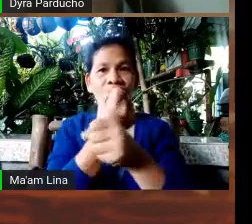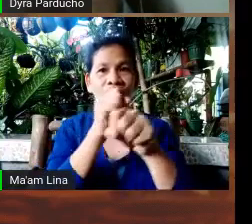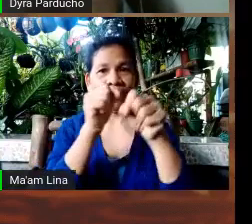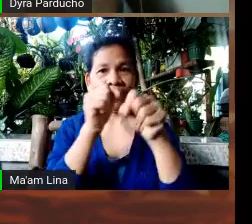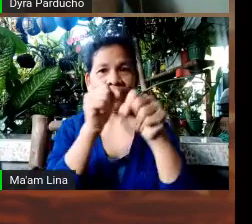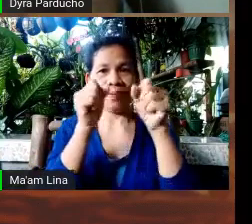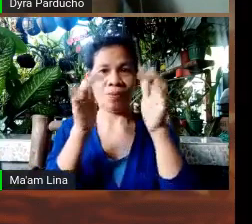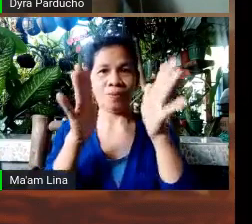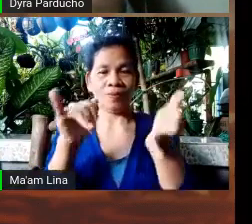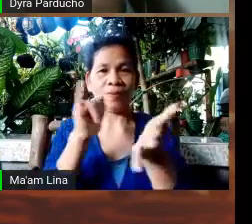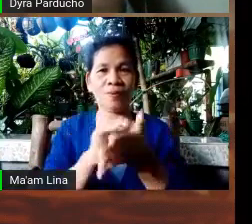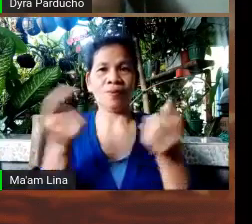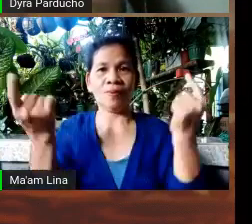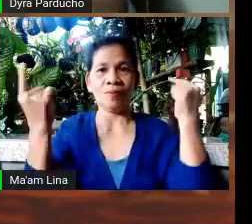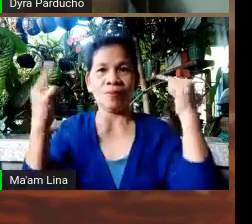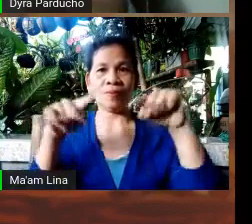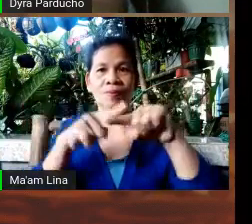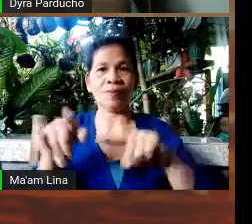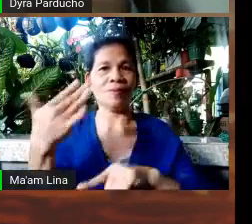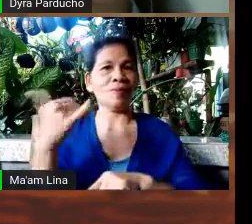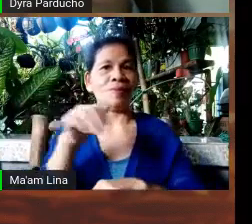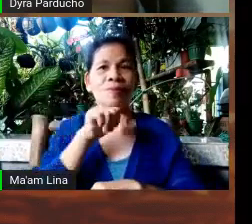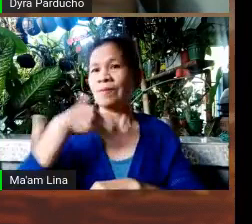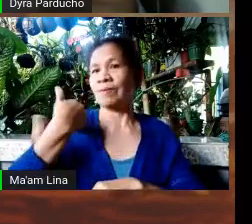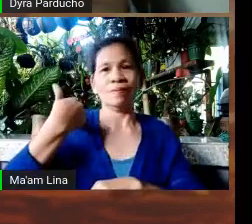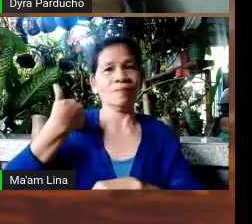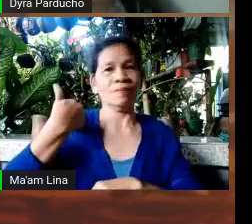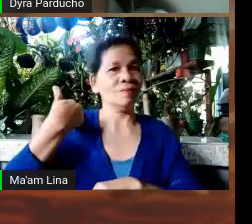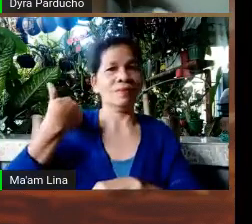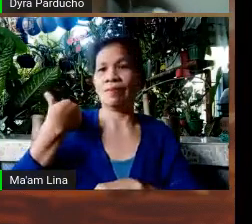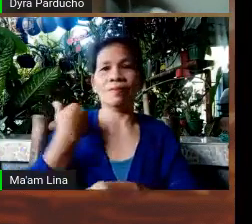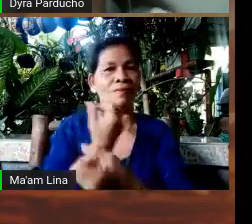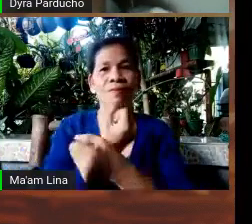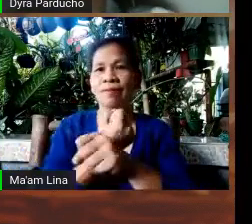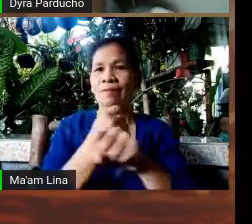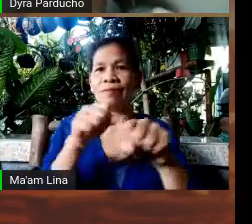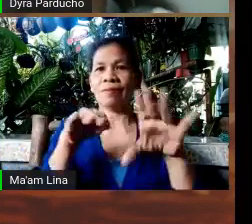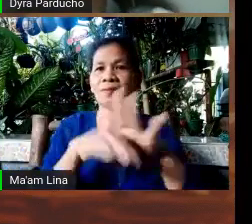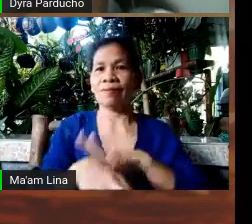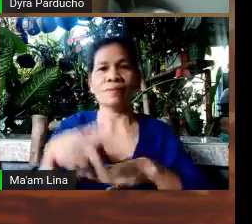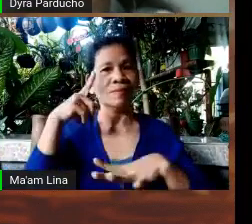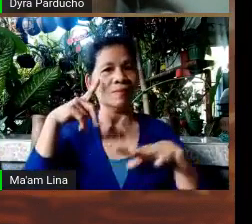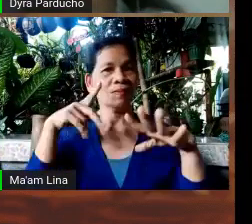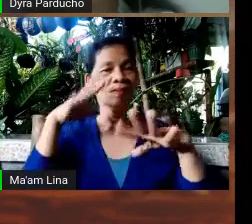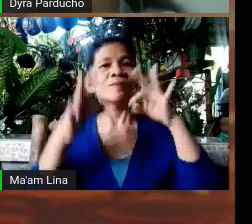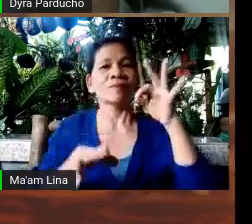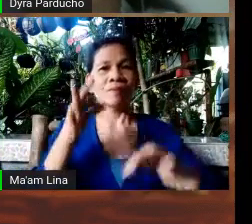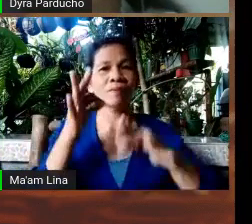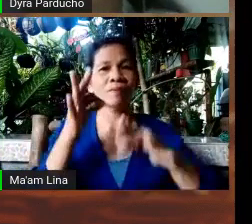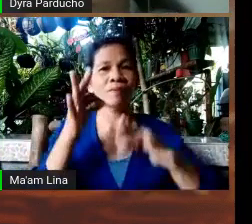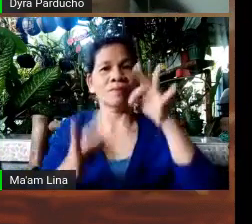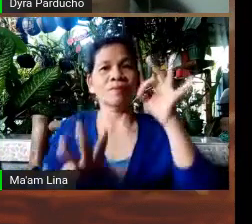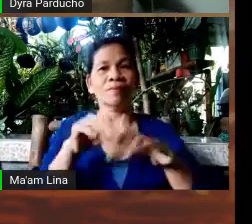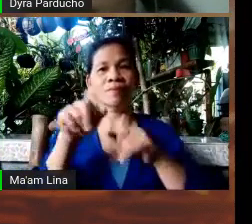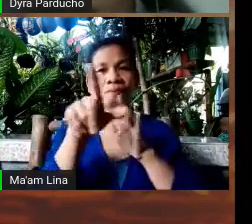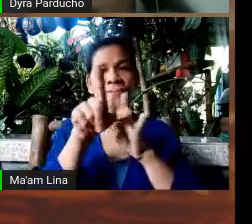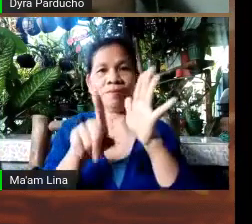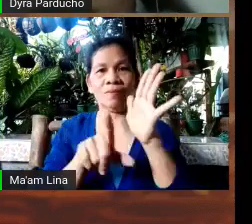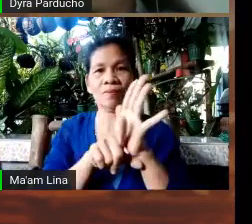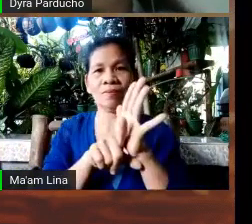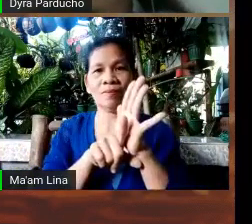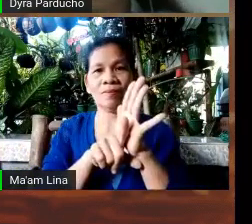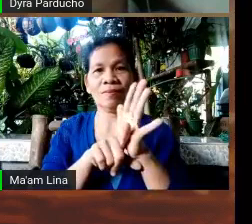natin, ngunit sila'y hindi pa lubusang nakalalaya sa hatol ng kautusan. So,